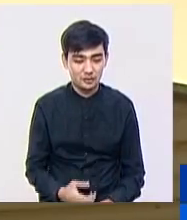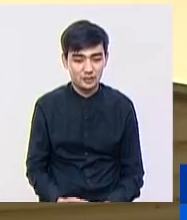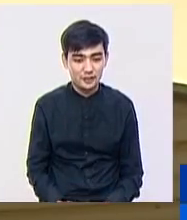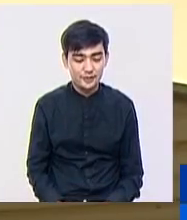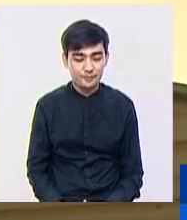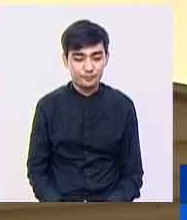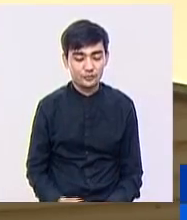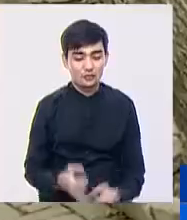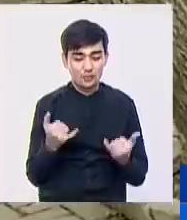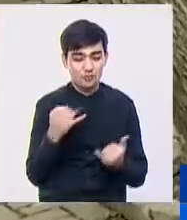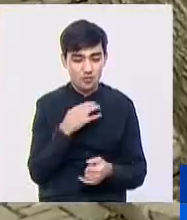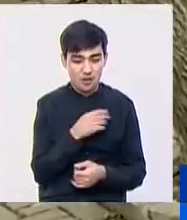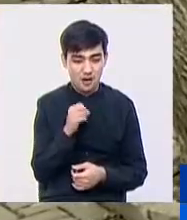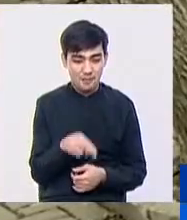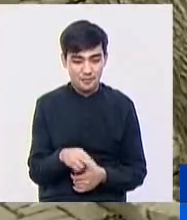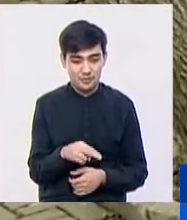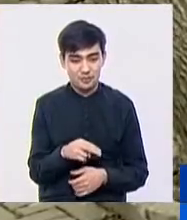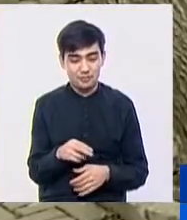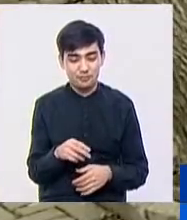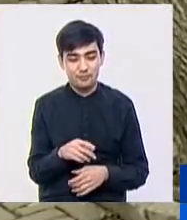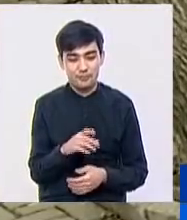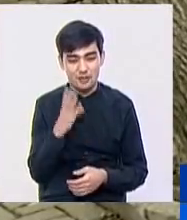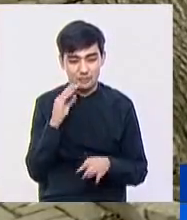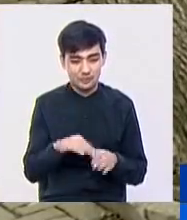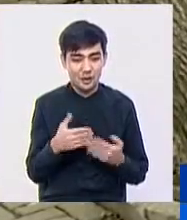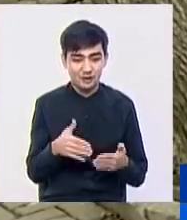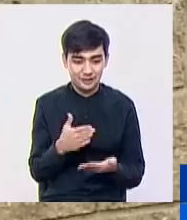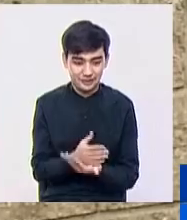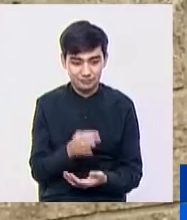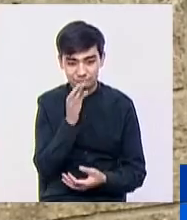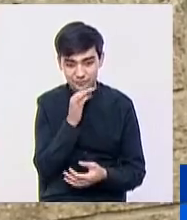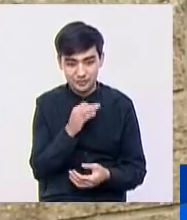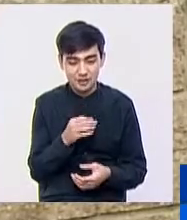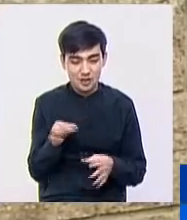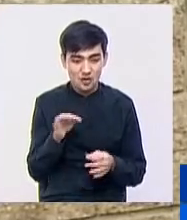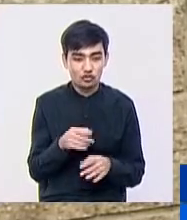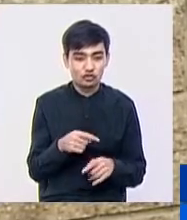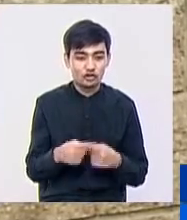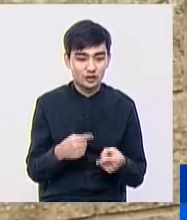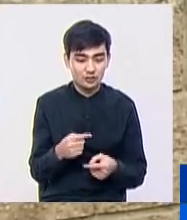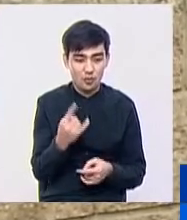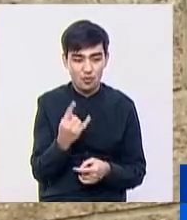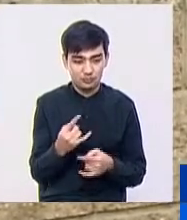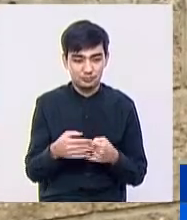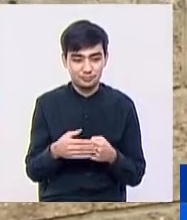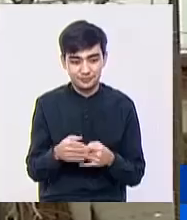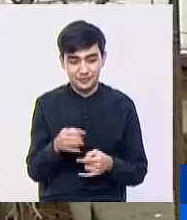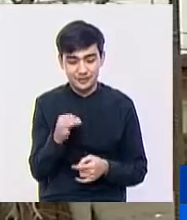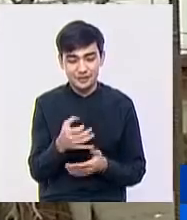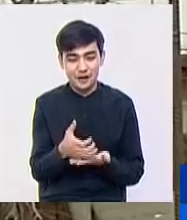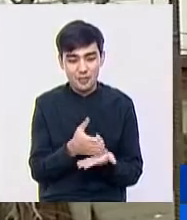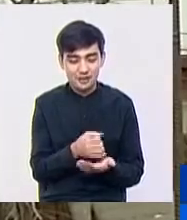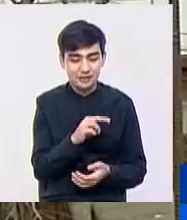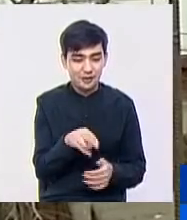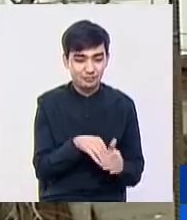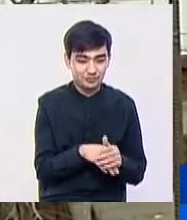Сейчас многие аптеки в мегаполисе открыты из соображений безопасности. Лекарства отпускают через окошко, Пока реализуют запасы со